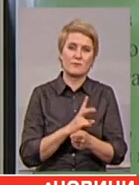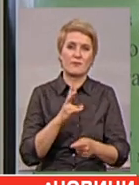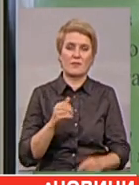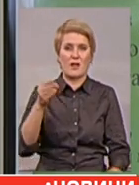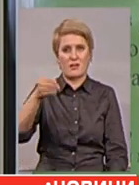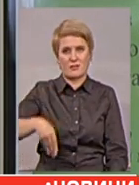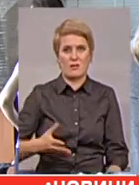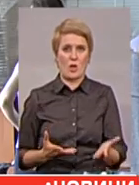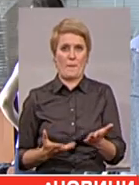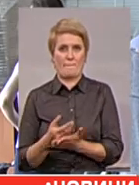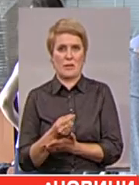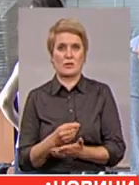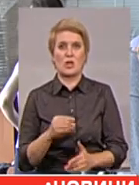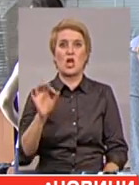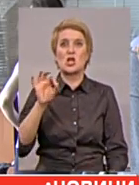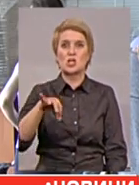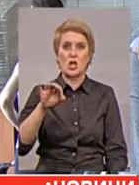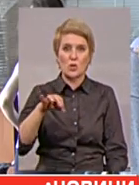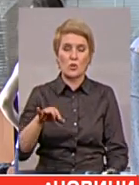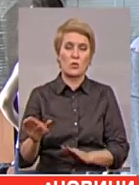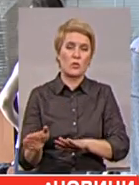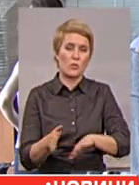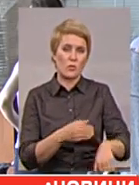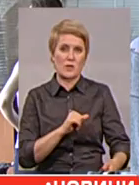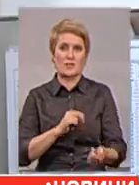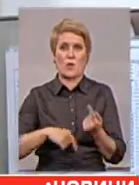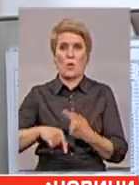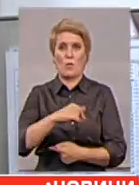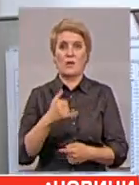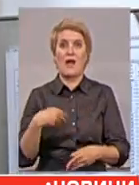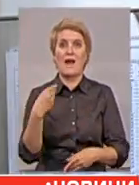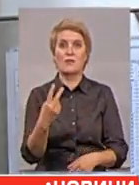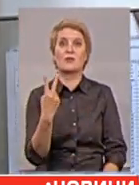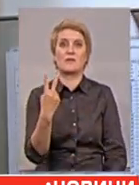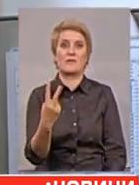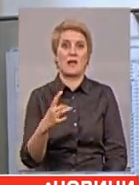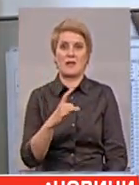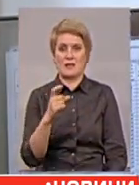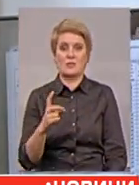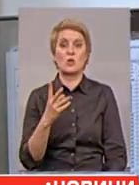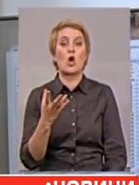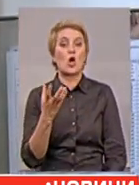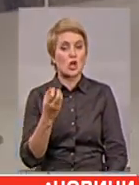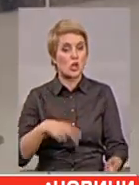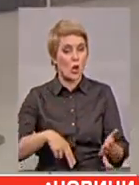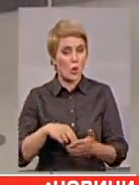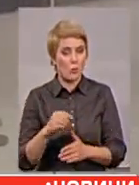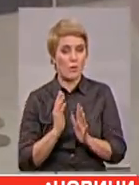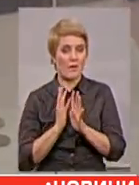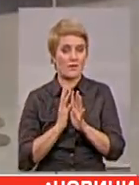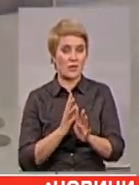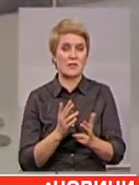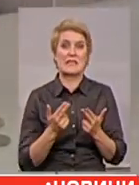безконтактний спосіб оплати, бо жетони виводять з обігу. Зараз їх видають не більше двох за раз. Ті, хто їх іще купує, стоячи в